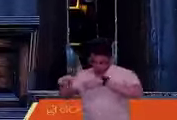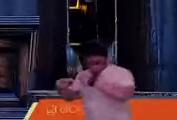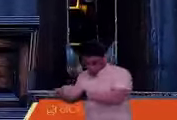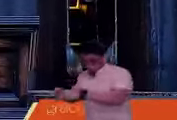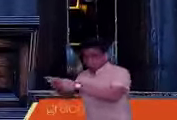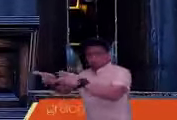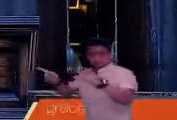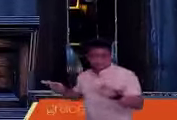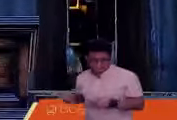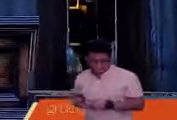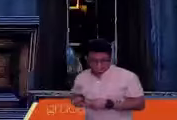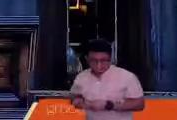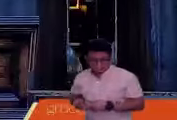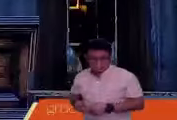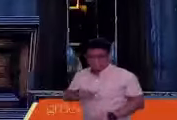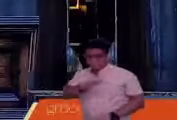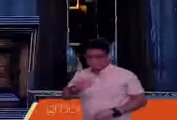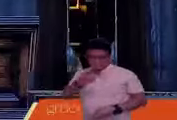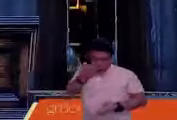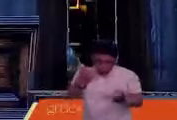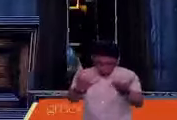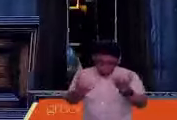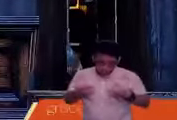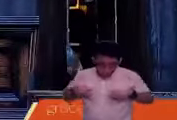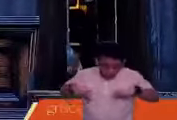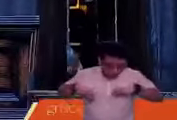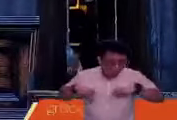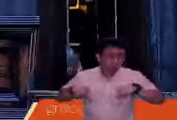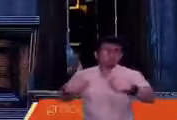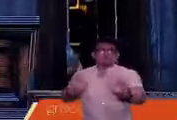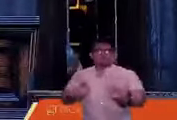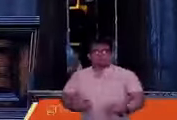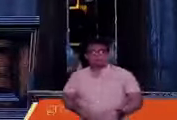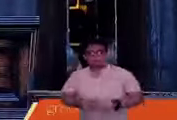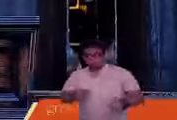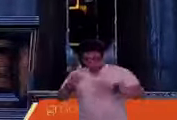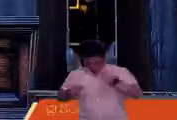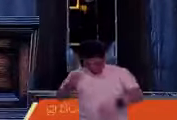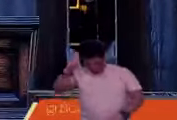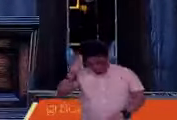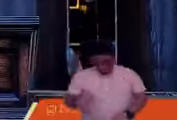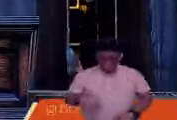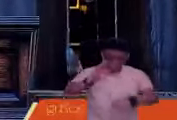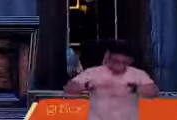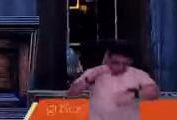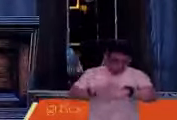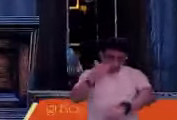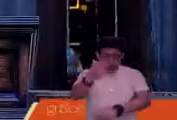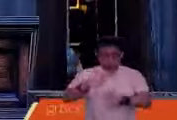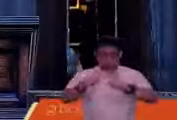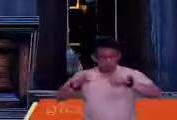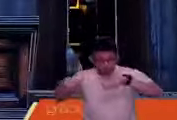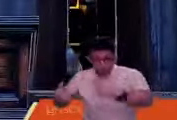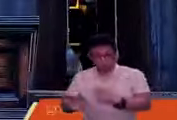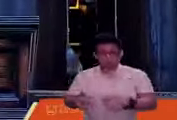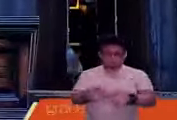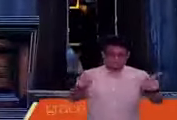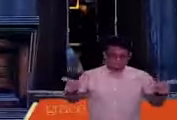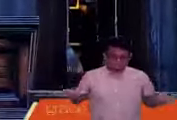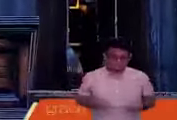Mauna nga, kung tawagong kas Ginoo sa ministry, ayaw pagbalibad kay kabalo ang Ginoo nga para na sa imong